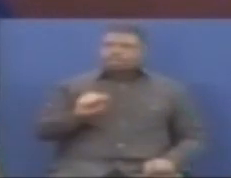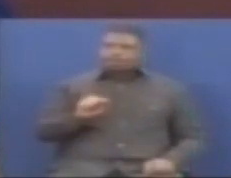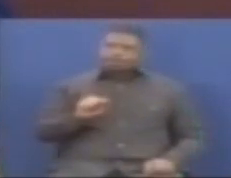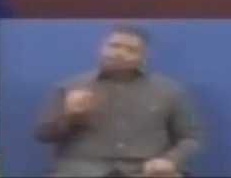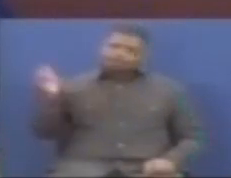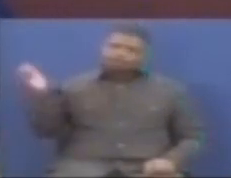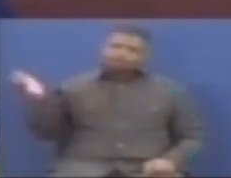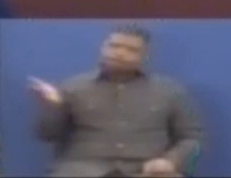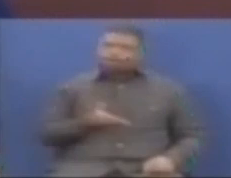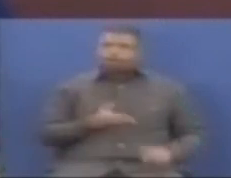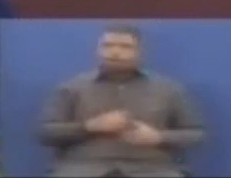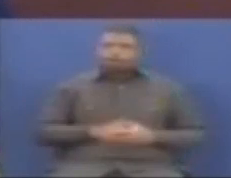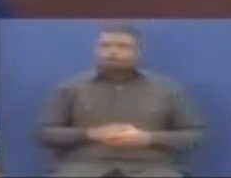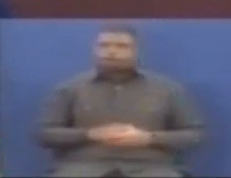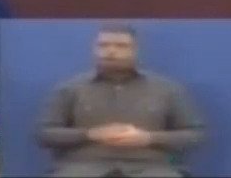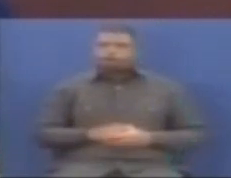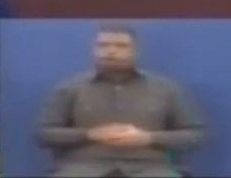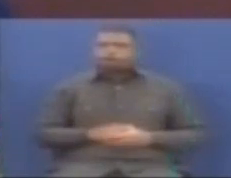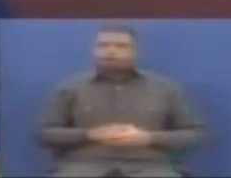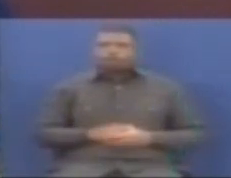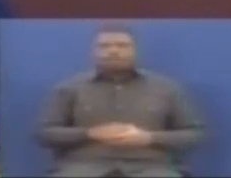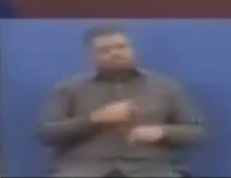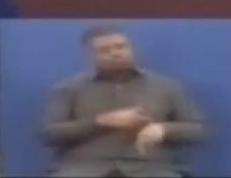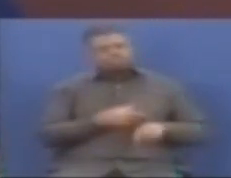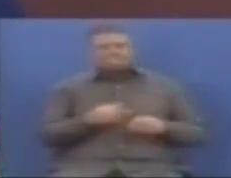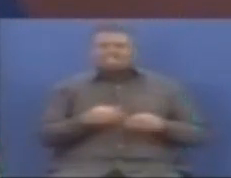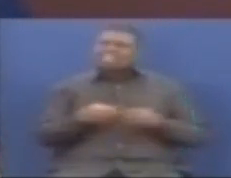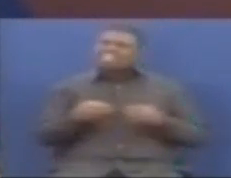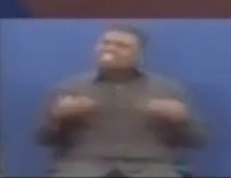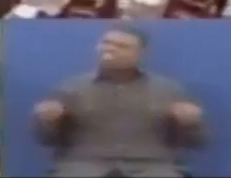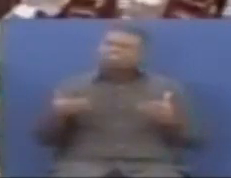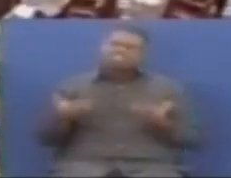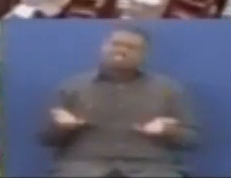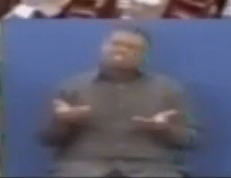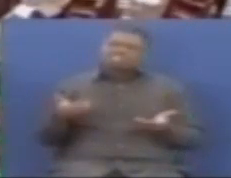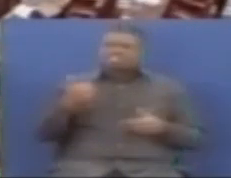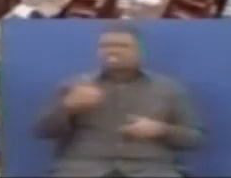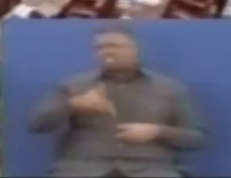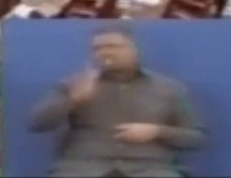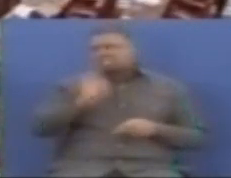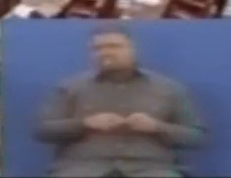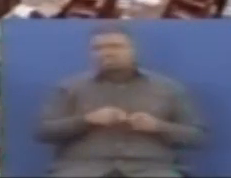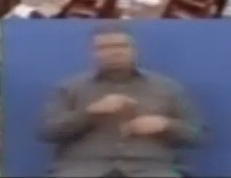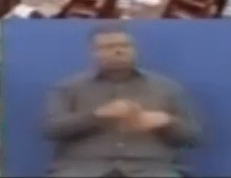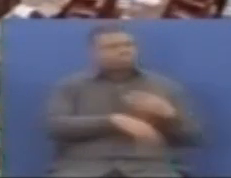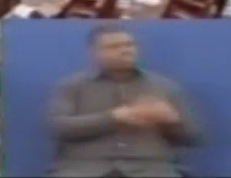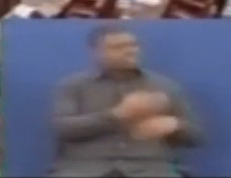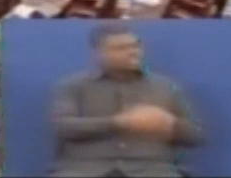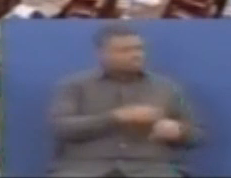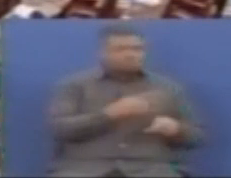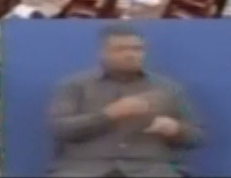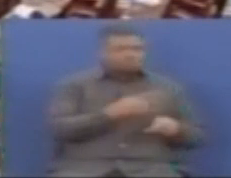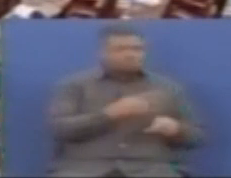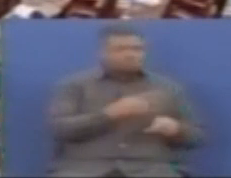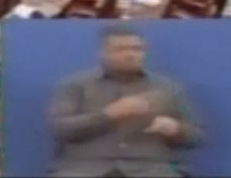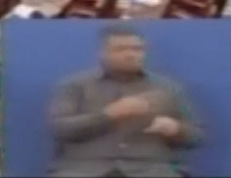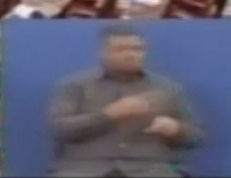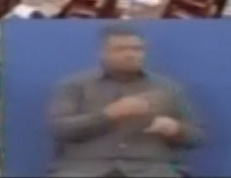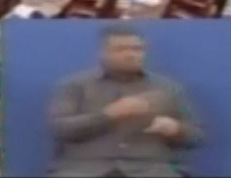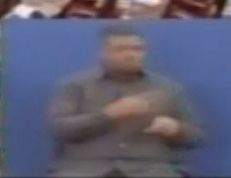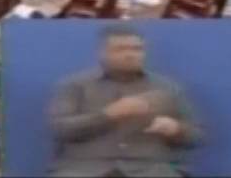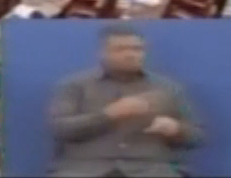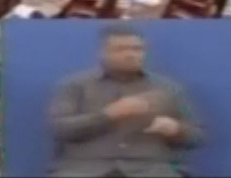wa Wingwi, sasa ulize swali lako. Ni muda mrefu sasa serikali imekuwa kwenye mchakato wa kupata vazi la